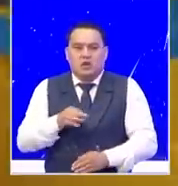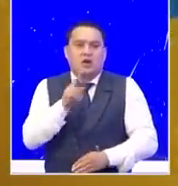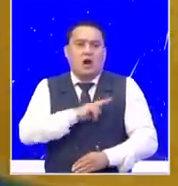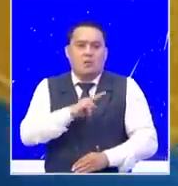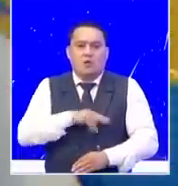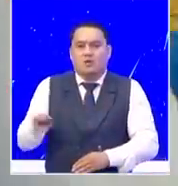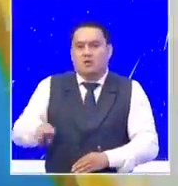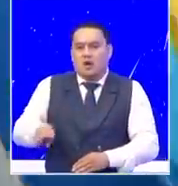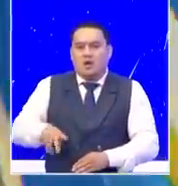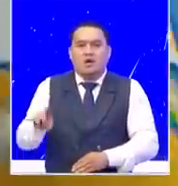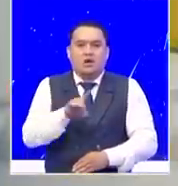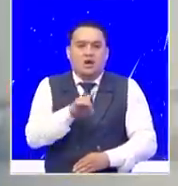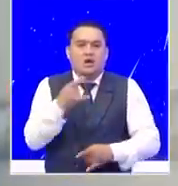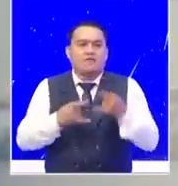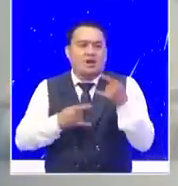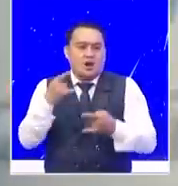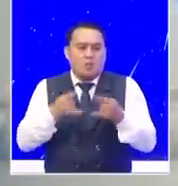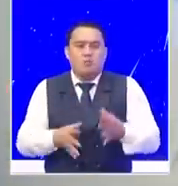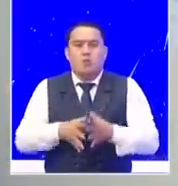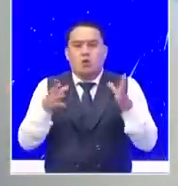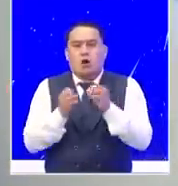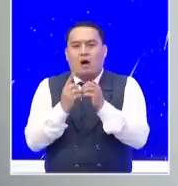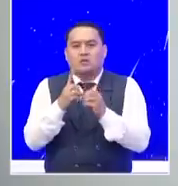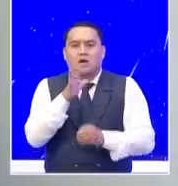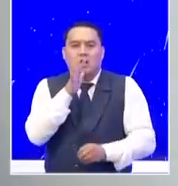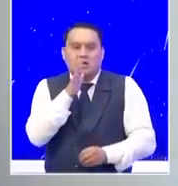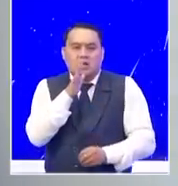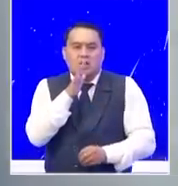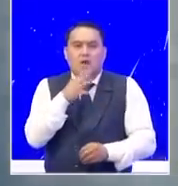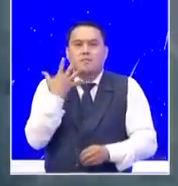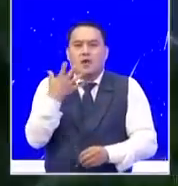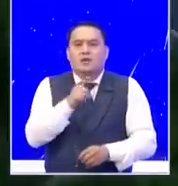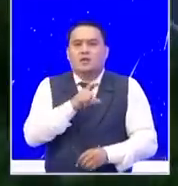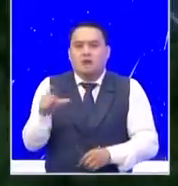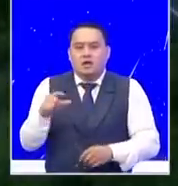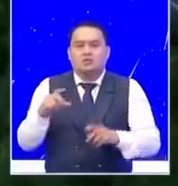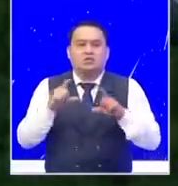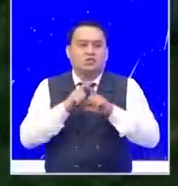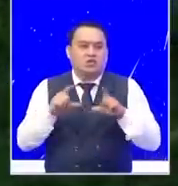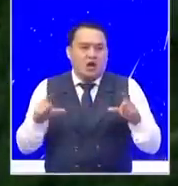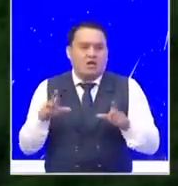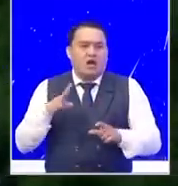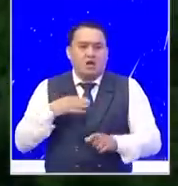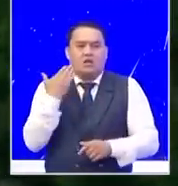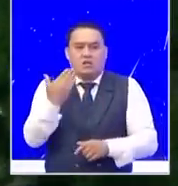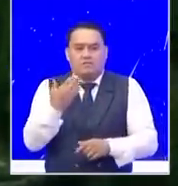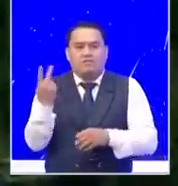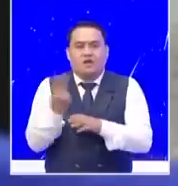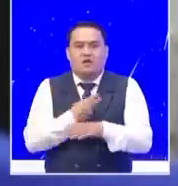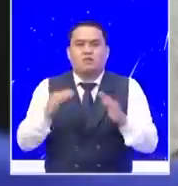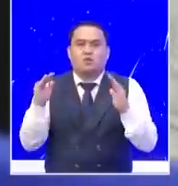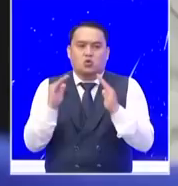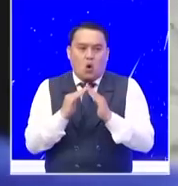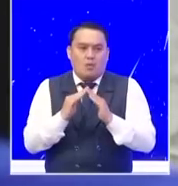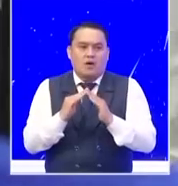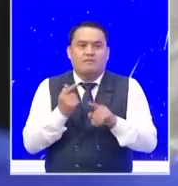проработал директором регионального телевидения более 11 лет. Это пятиэтажное здание стало в буквальном смысле его вторым домом,